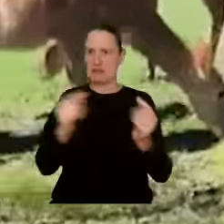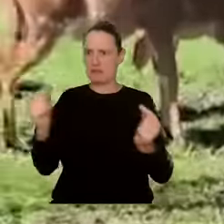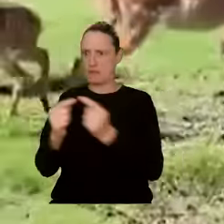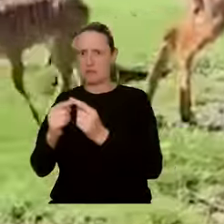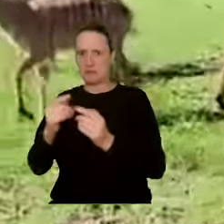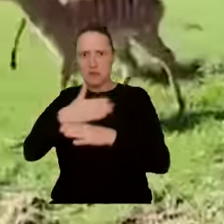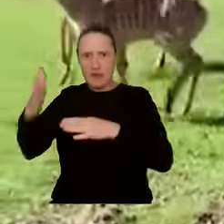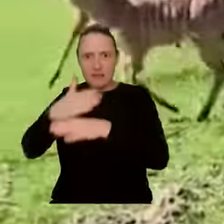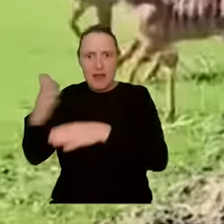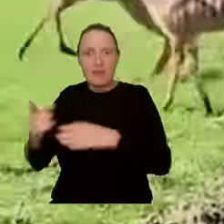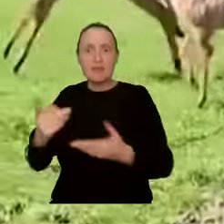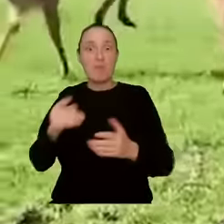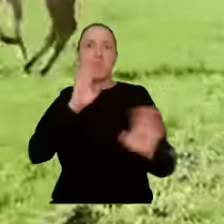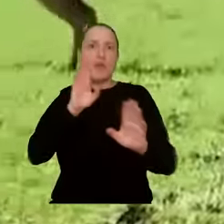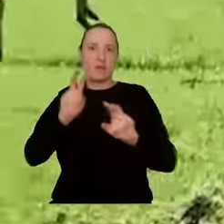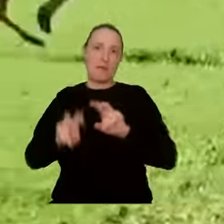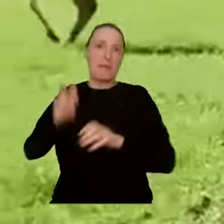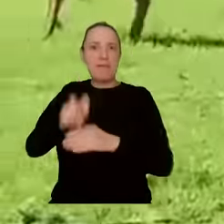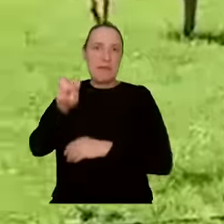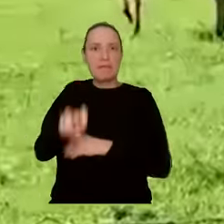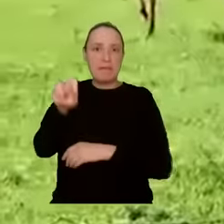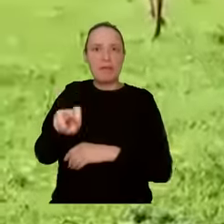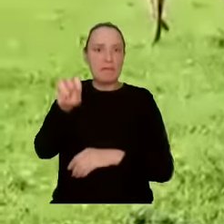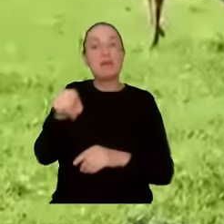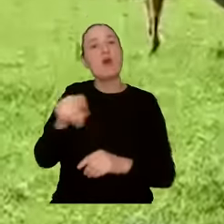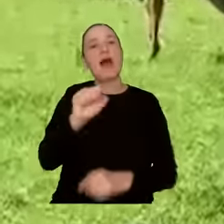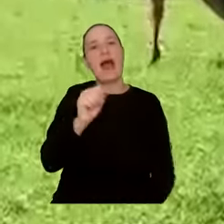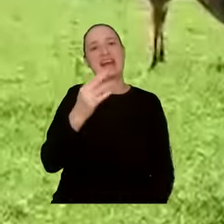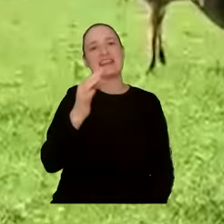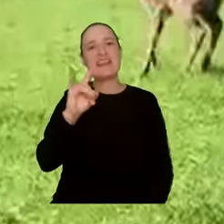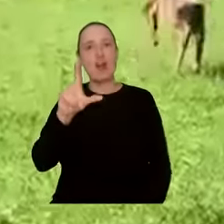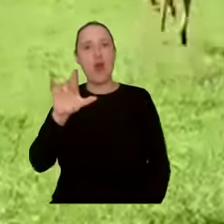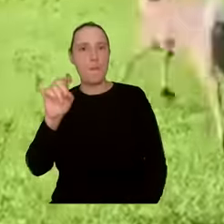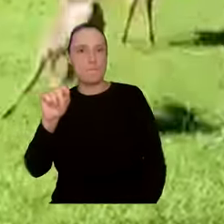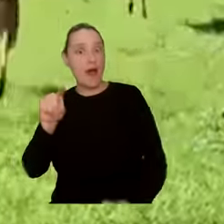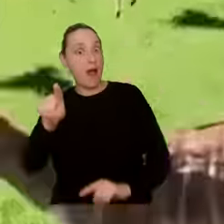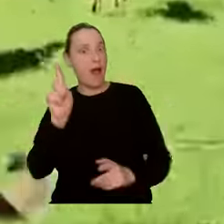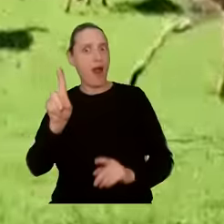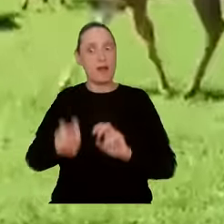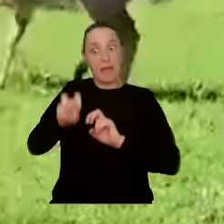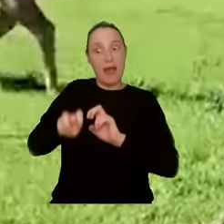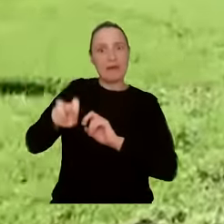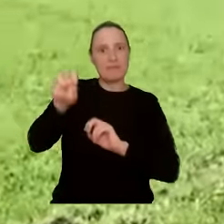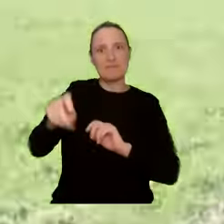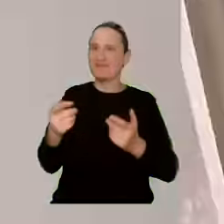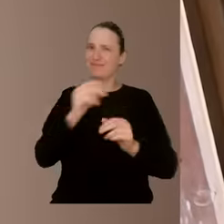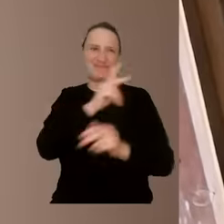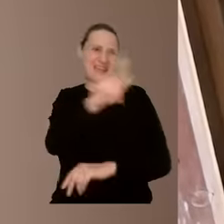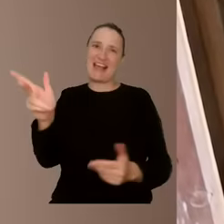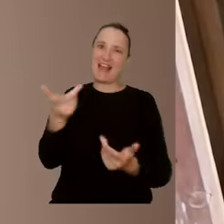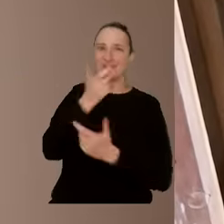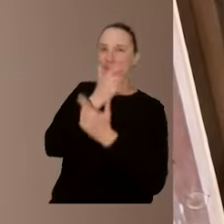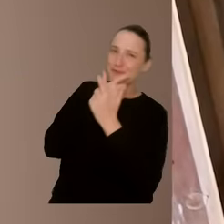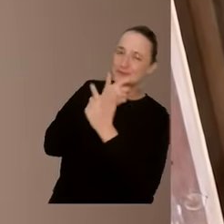skaczą właśnie jak zające. Ten gatunek średniej wielkości antylopy to prawdziwe diamenty zoologiczne, które wyczarowują uśmiech na twarzach każdego dnia.